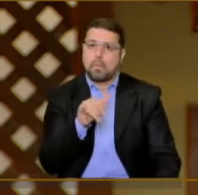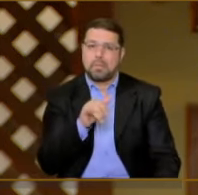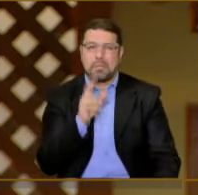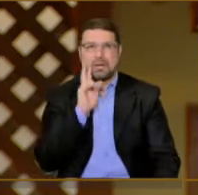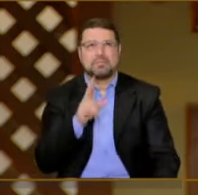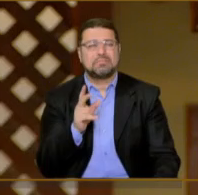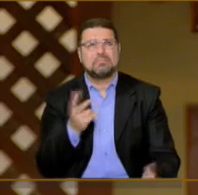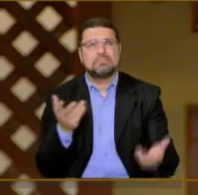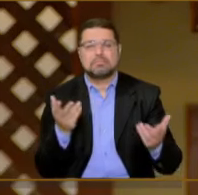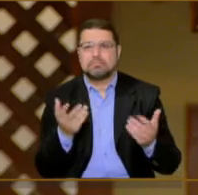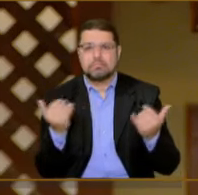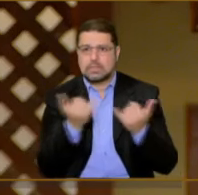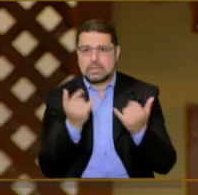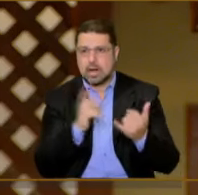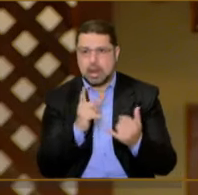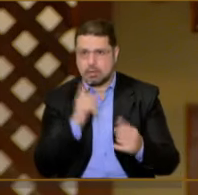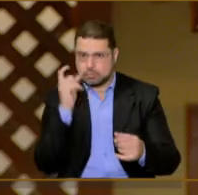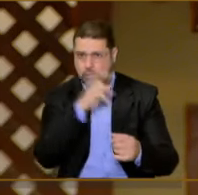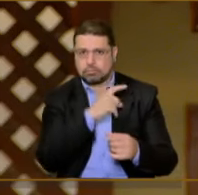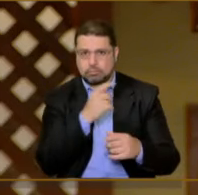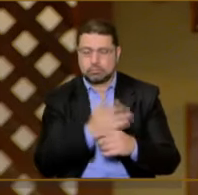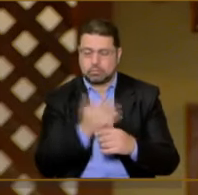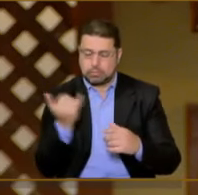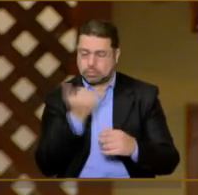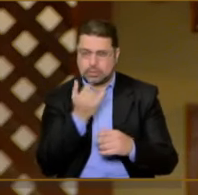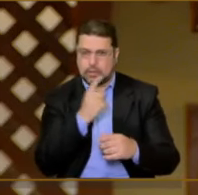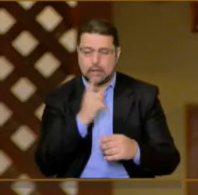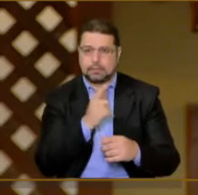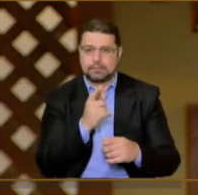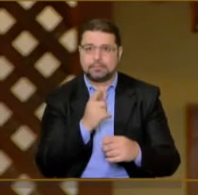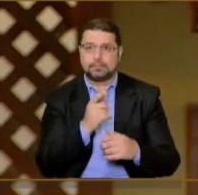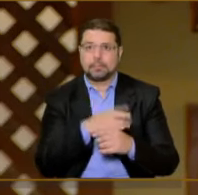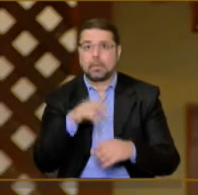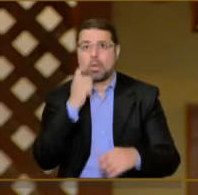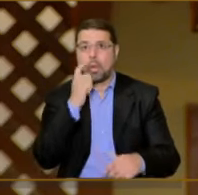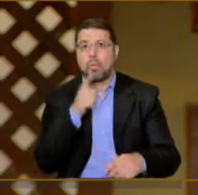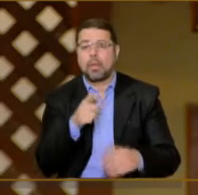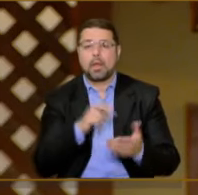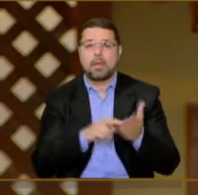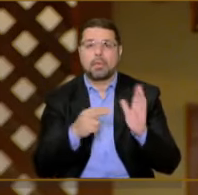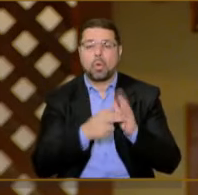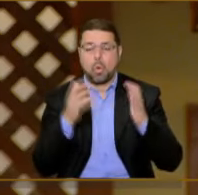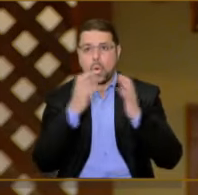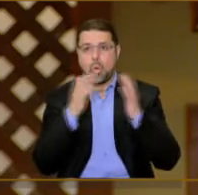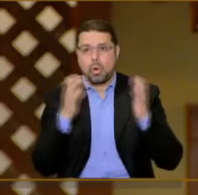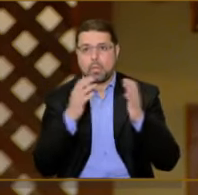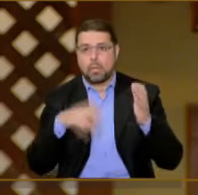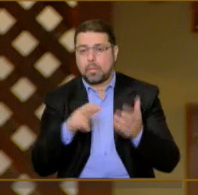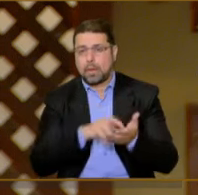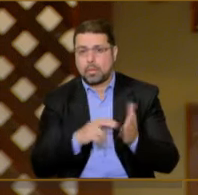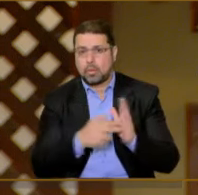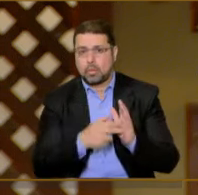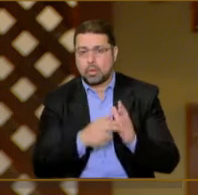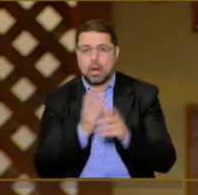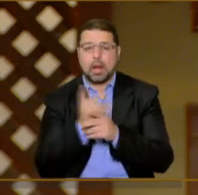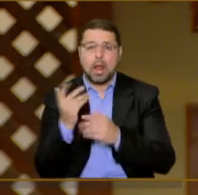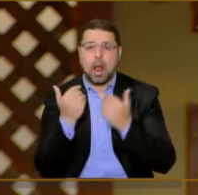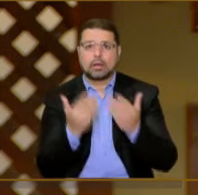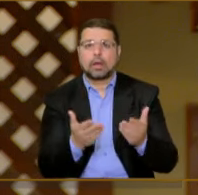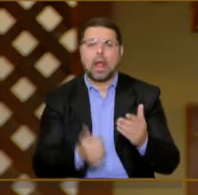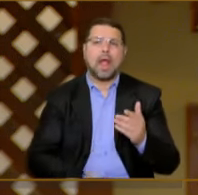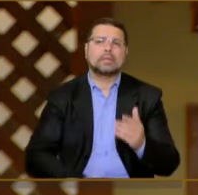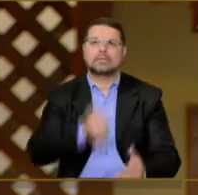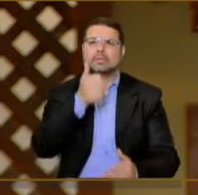مش يعني امر مش هين امر مش سهل يعني خد بالك بيعملوا ايه العلماء العلماء بيعطوك